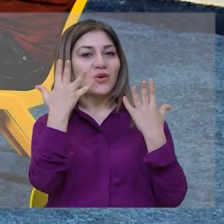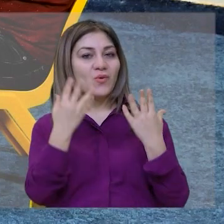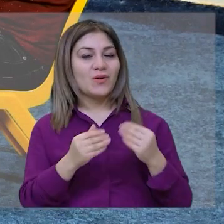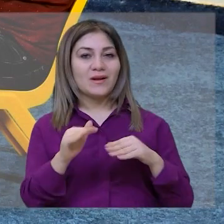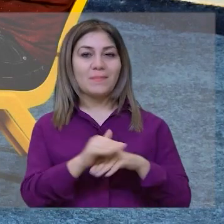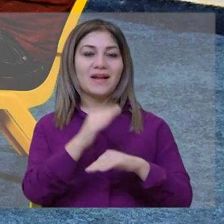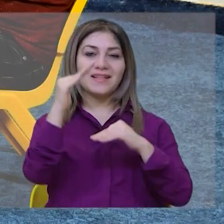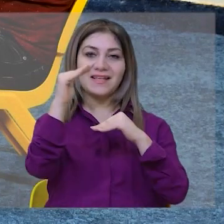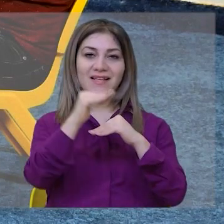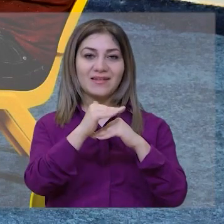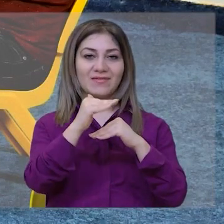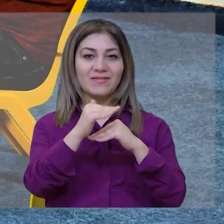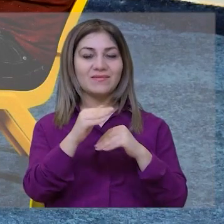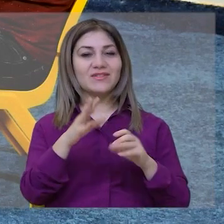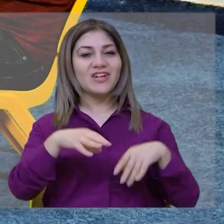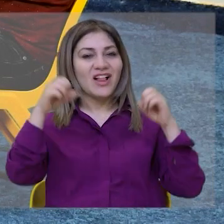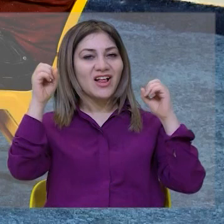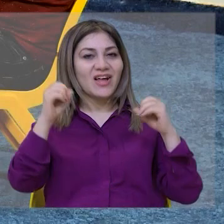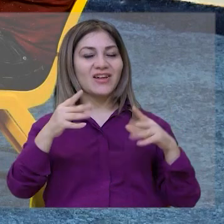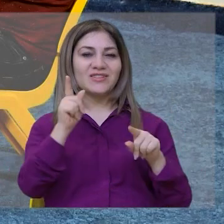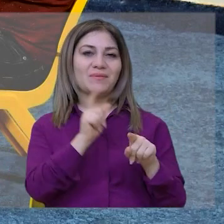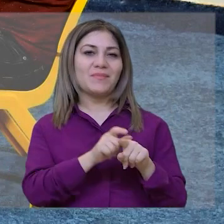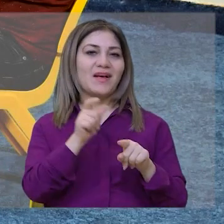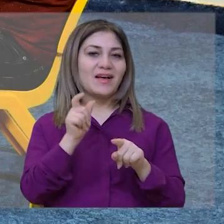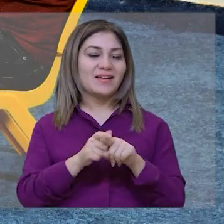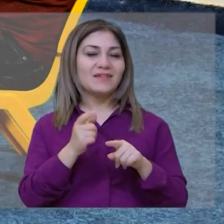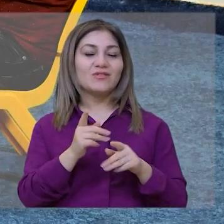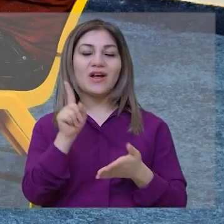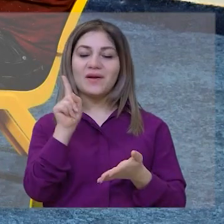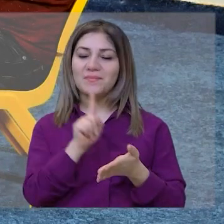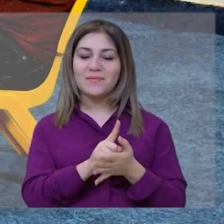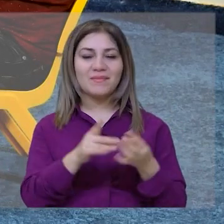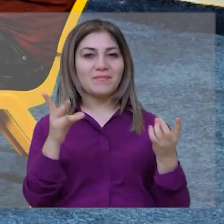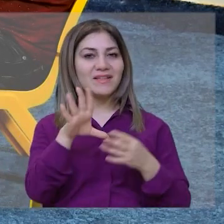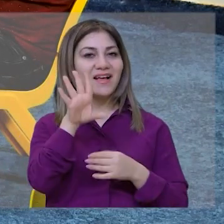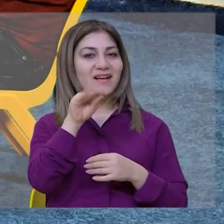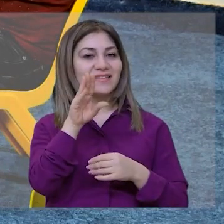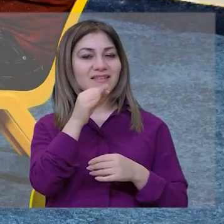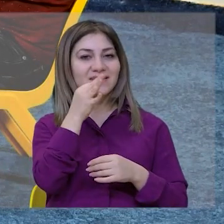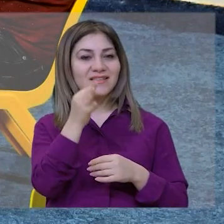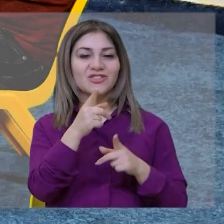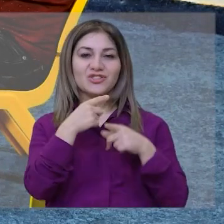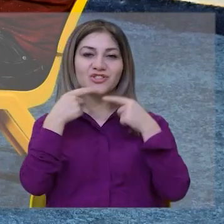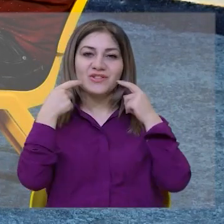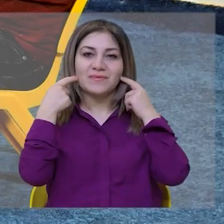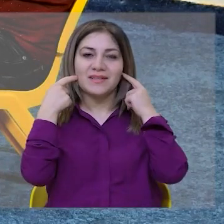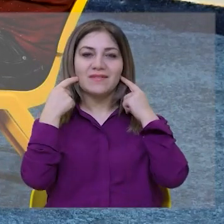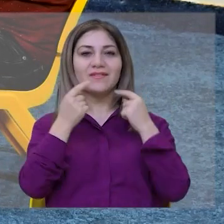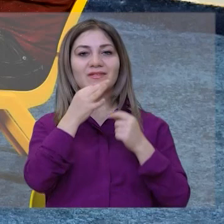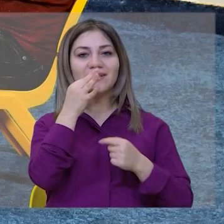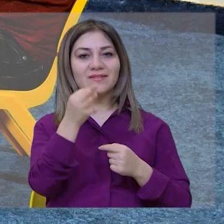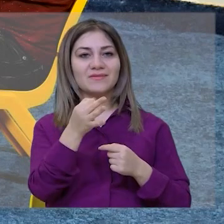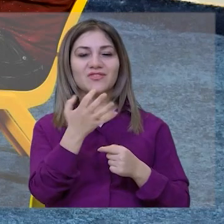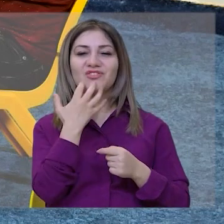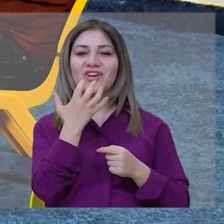օր, բարի երեկո, հրաշալի բարերը, որոնք անպայման արտասանում են երեխաներ ժպիտով և ասում